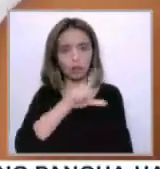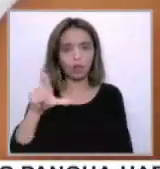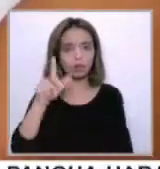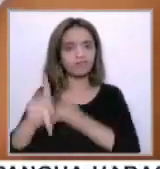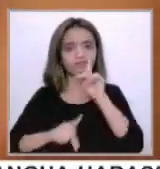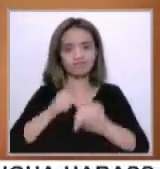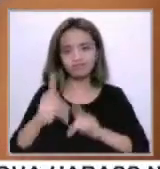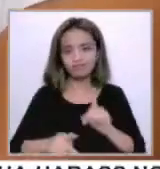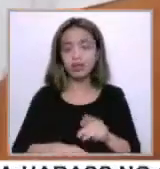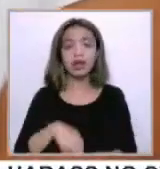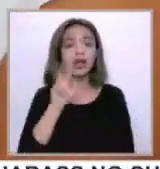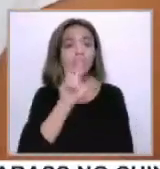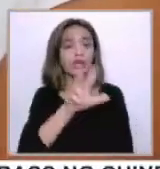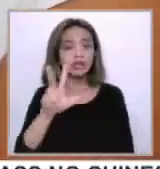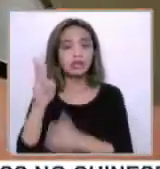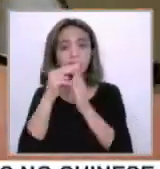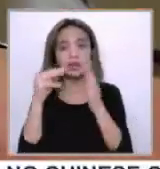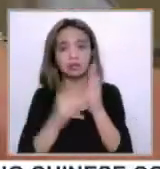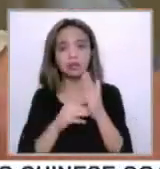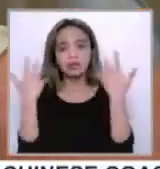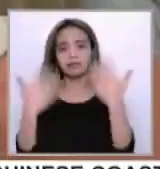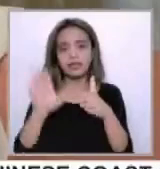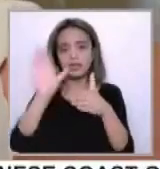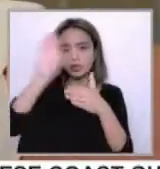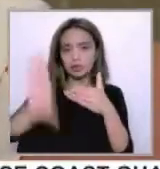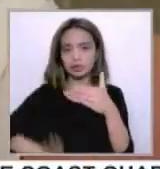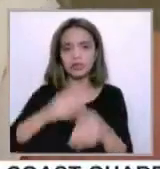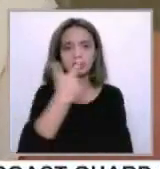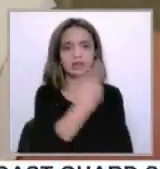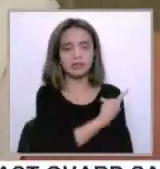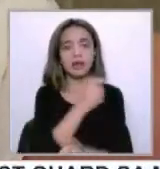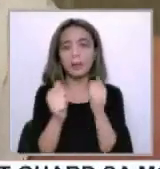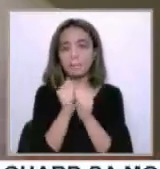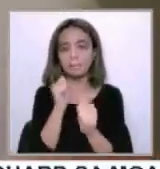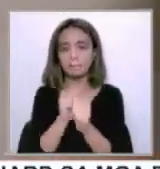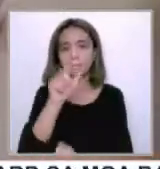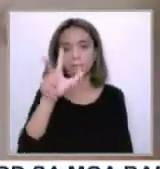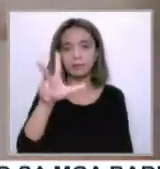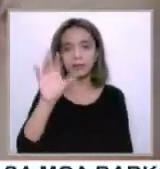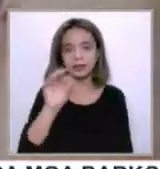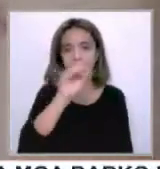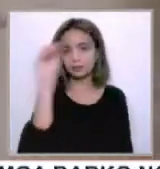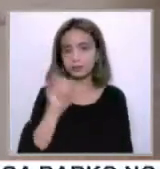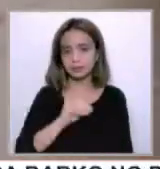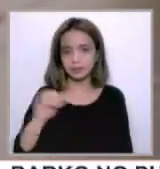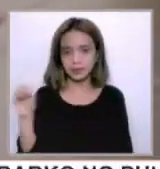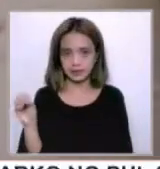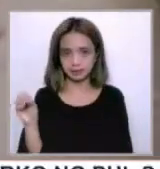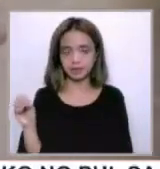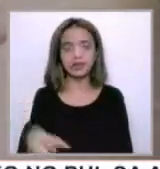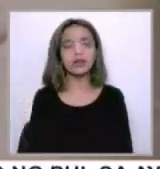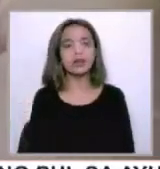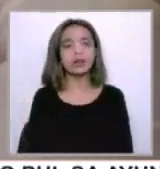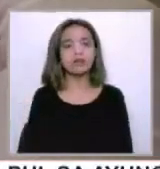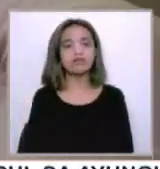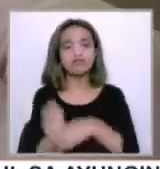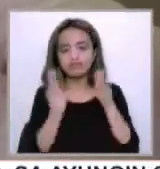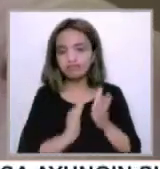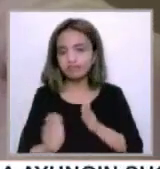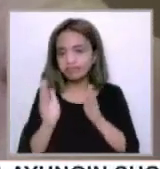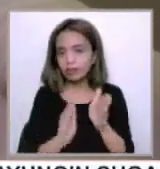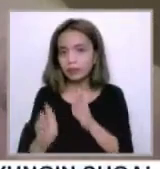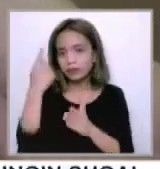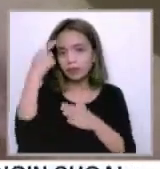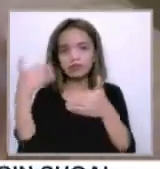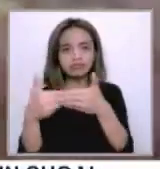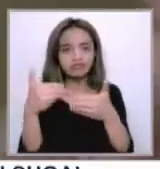na mga individual ang fully vaccinated sa buong bansa o 39% ng eligible population. Puspusan na rin ang paghahanda para sa nalalapit na National